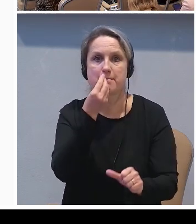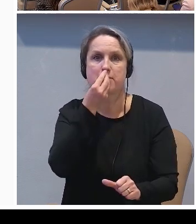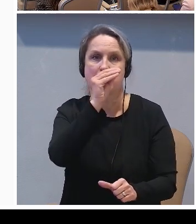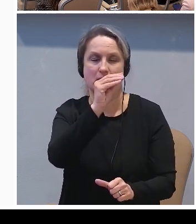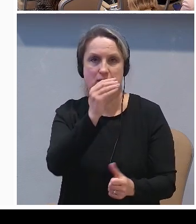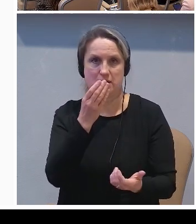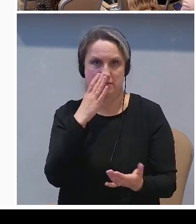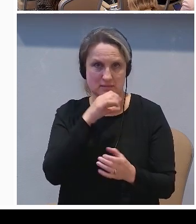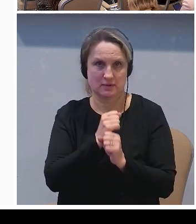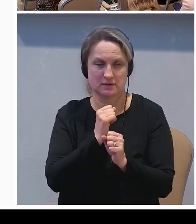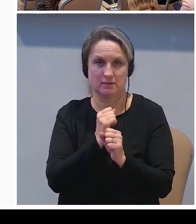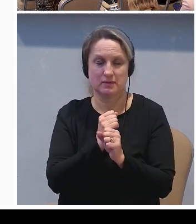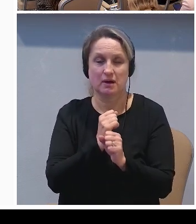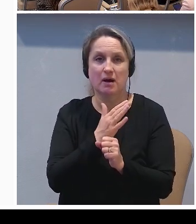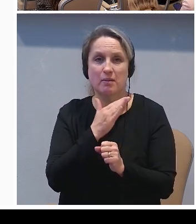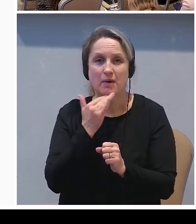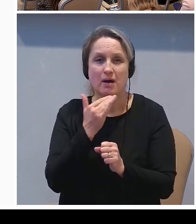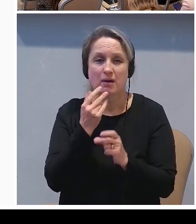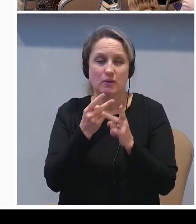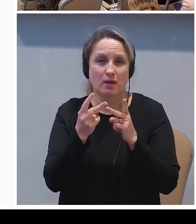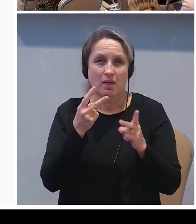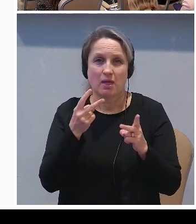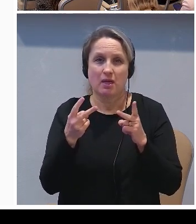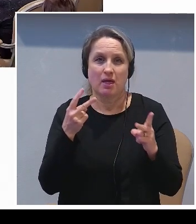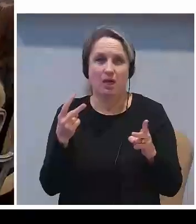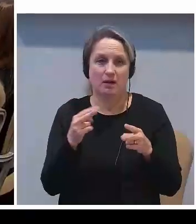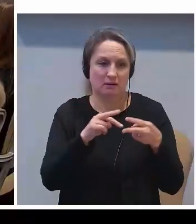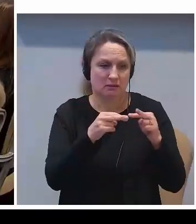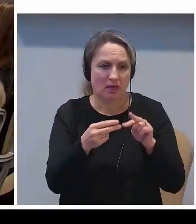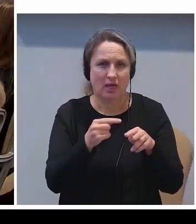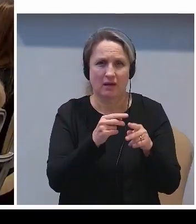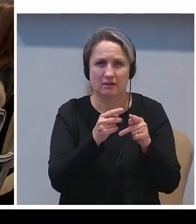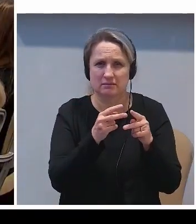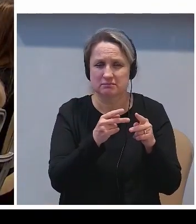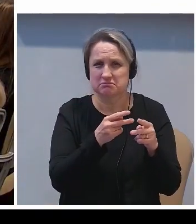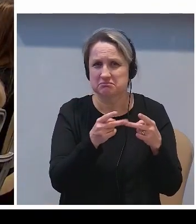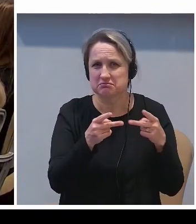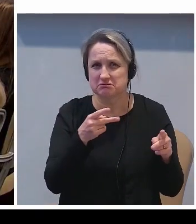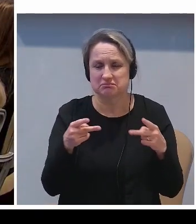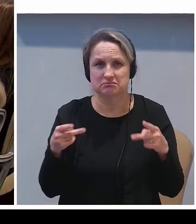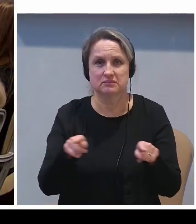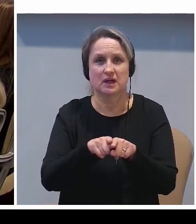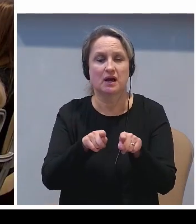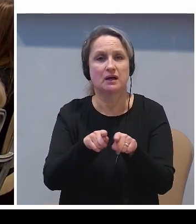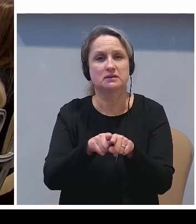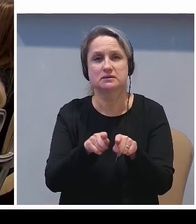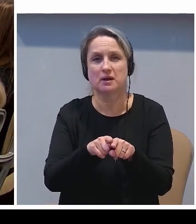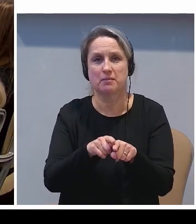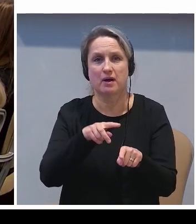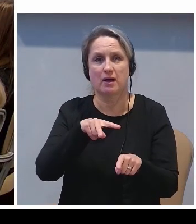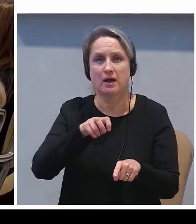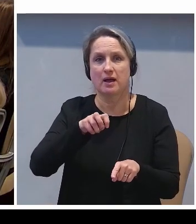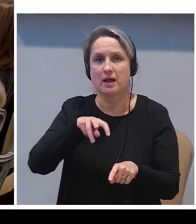Me saame seda teha paljude eri geenidega. Me saame teha seda näiteks hemofiilia puhul.